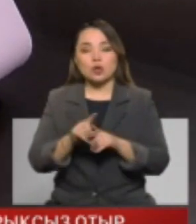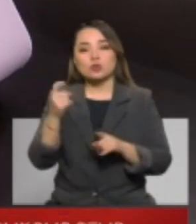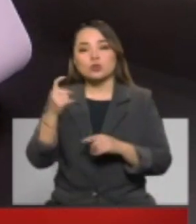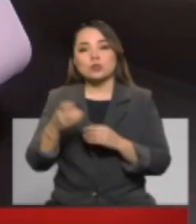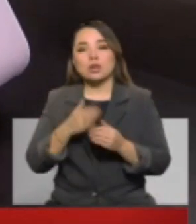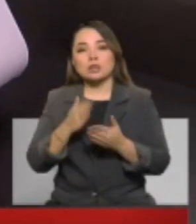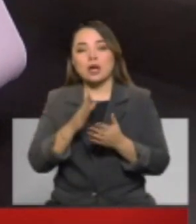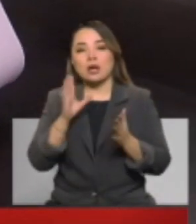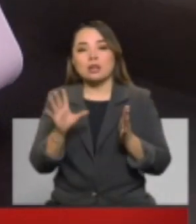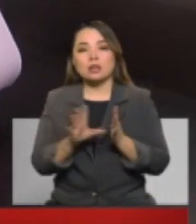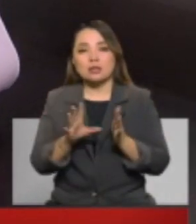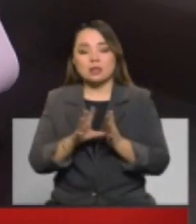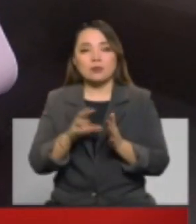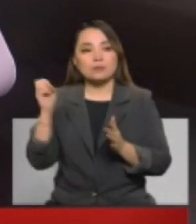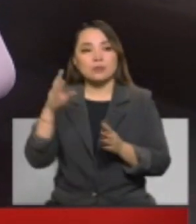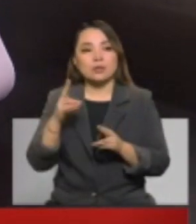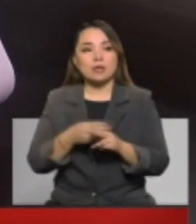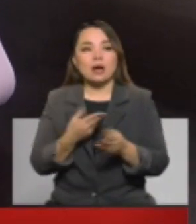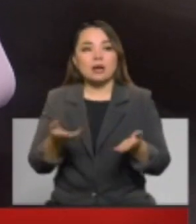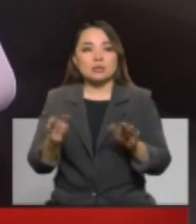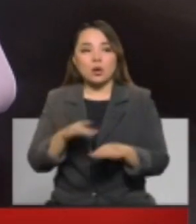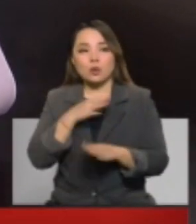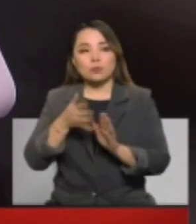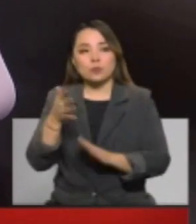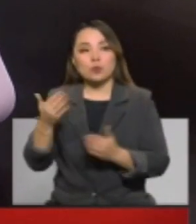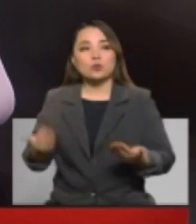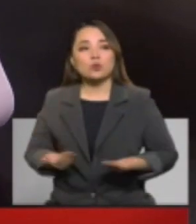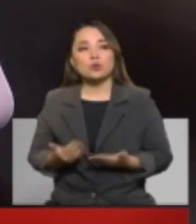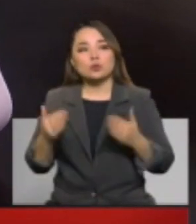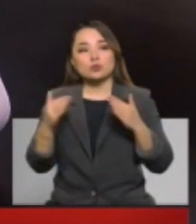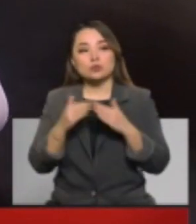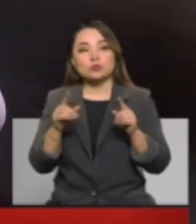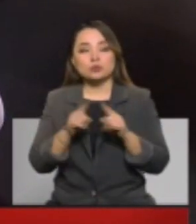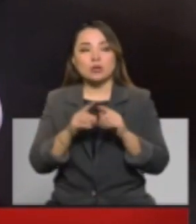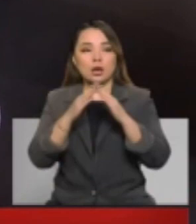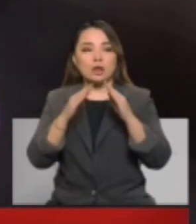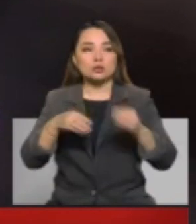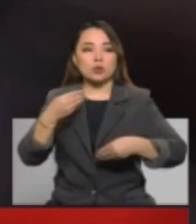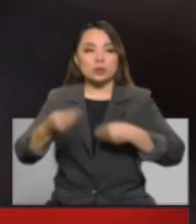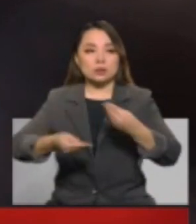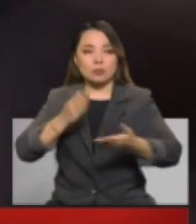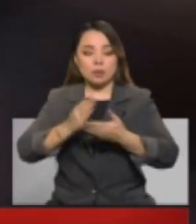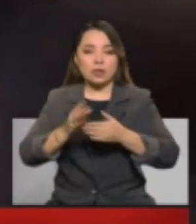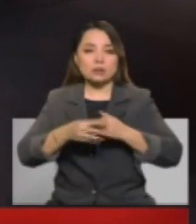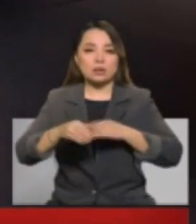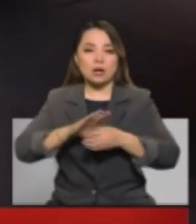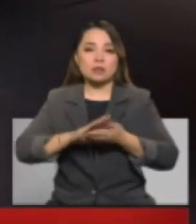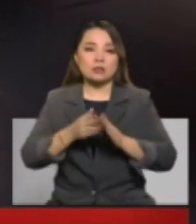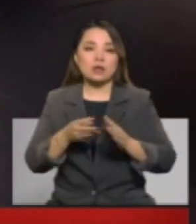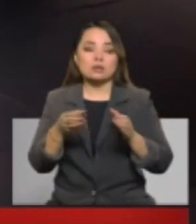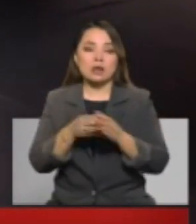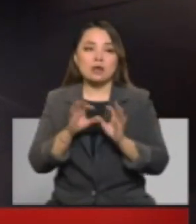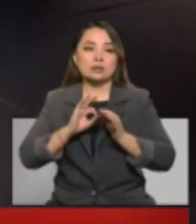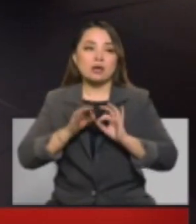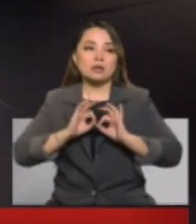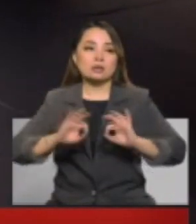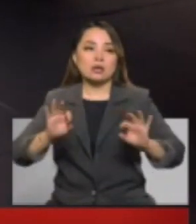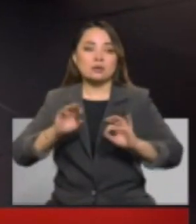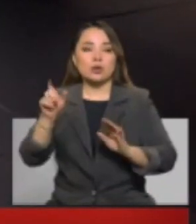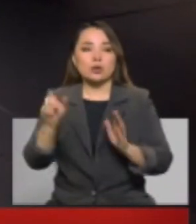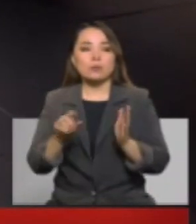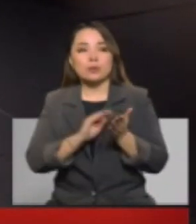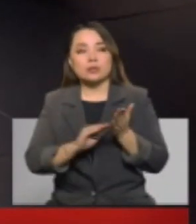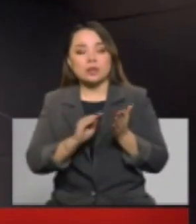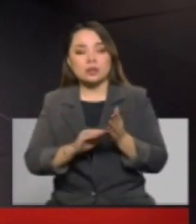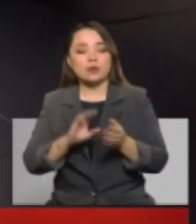жүздеген ауыл электр энергиясы қалып, көптеген ғимараттар мен тұрғын үйлердің шатыры құлаған. Өңірлердегі ахуалды әріптесім Омсындық